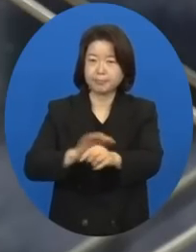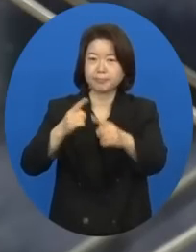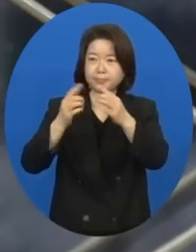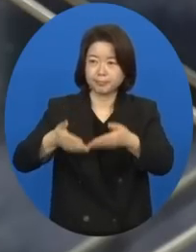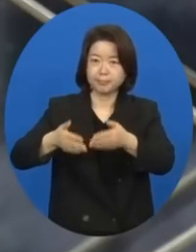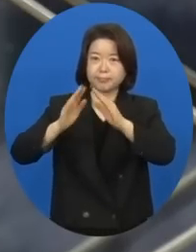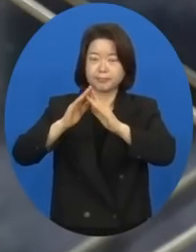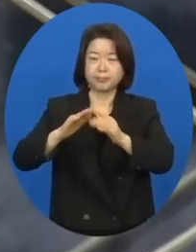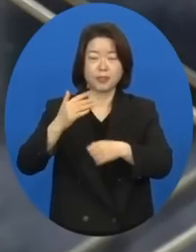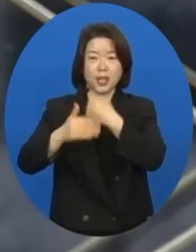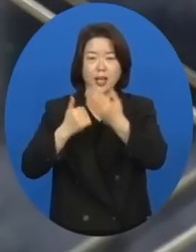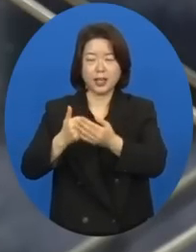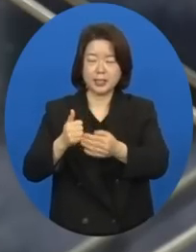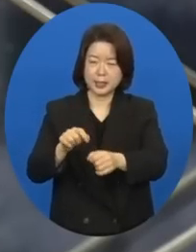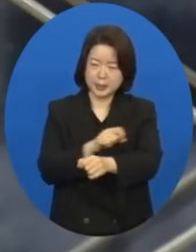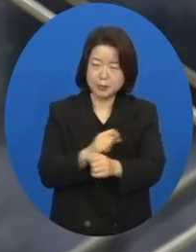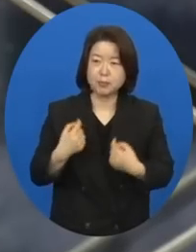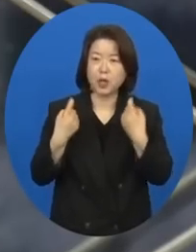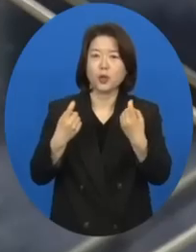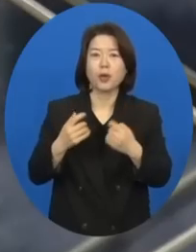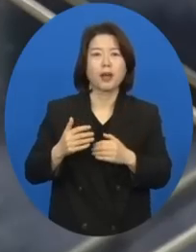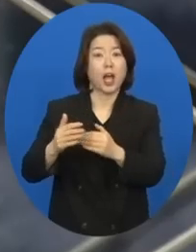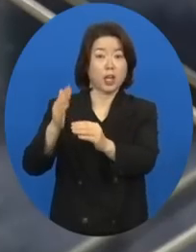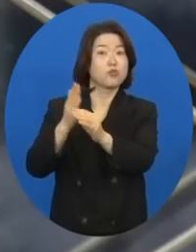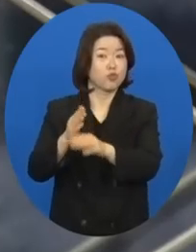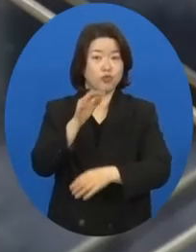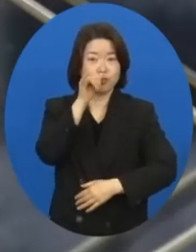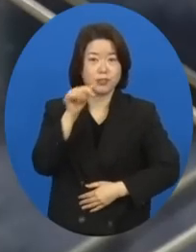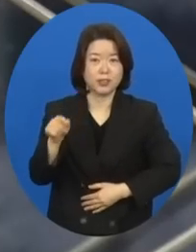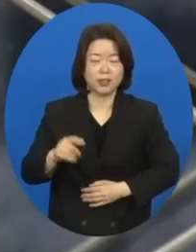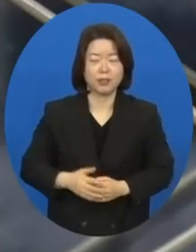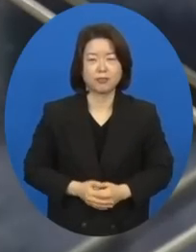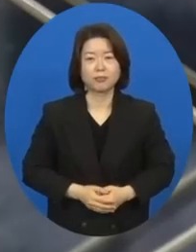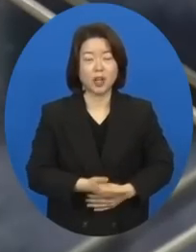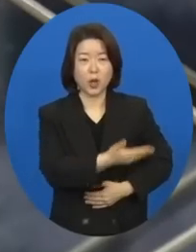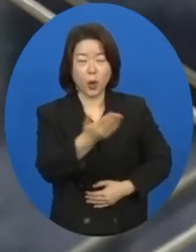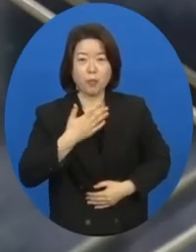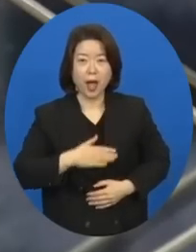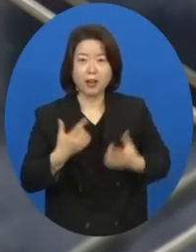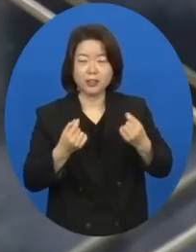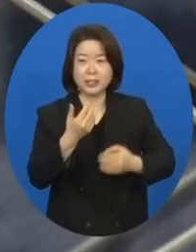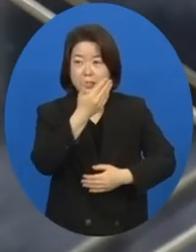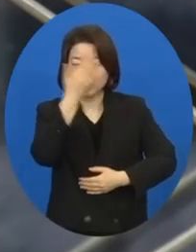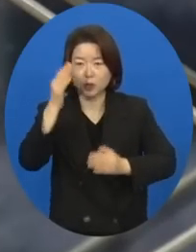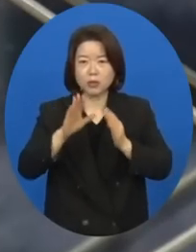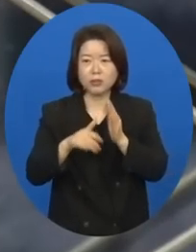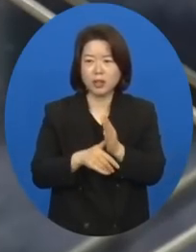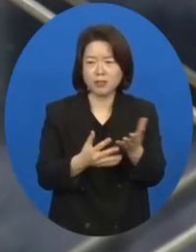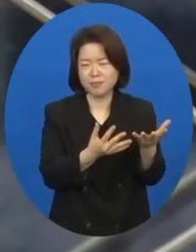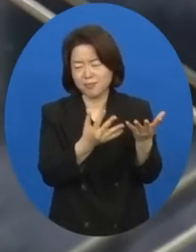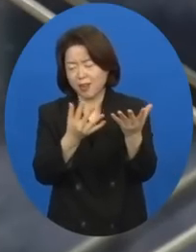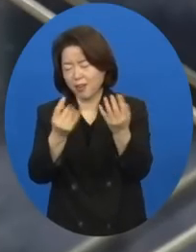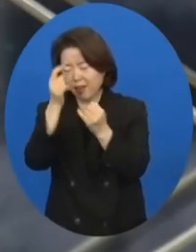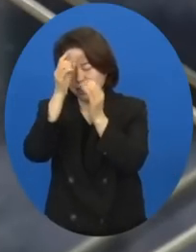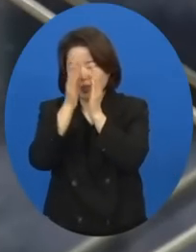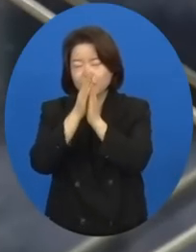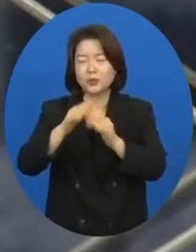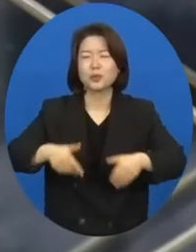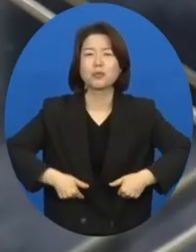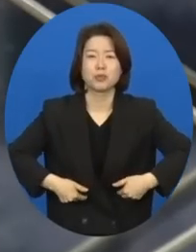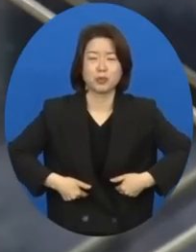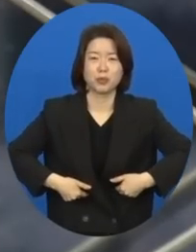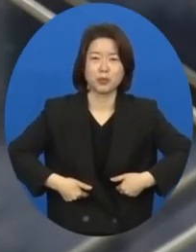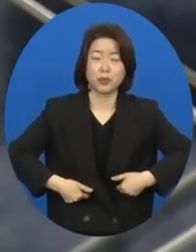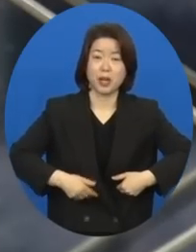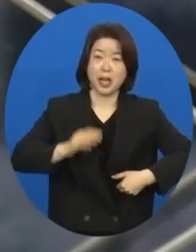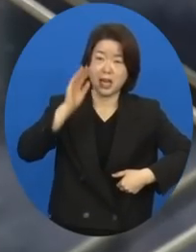비범한 여정을 하고 있습니다. 여러분 아시다시피 청년의 시기는 격동의 시기이고 정말 많은 기도의 제목이 있죠. 뭐 진로의